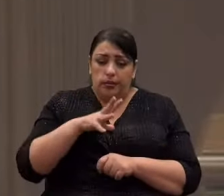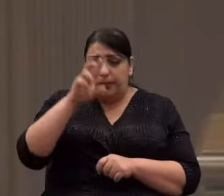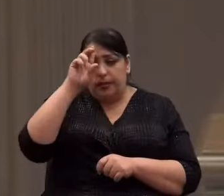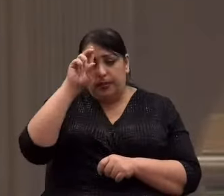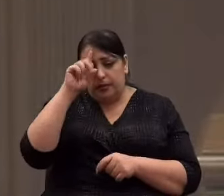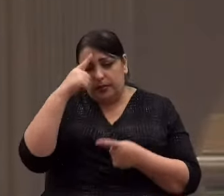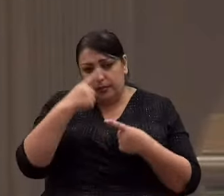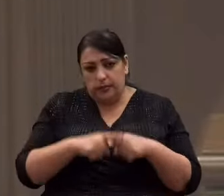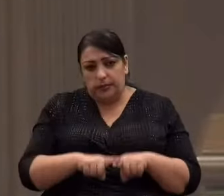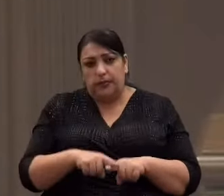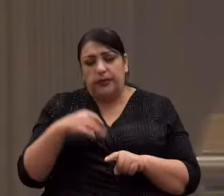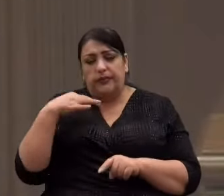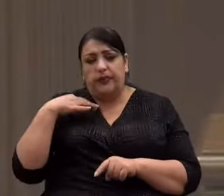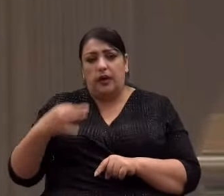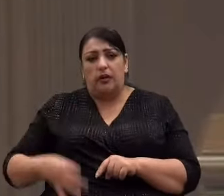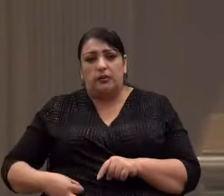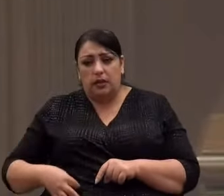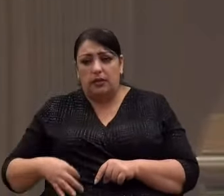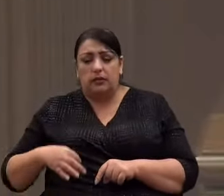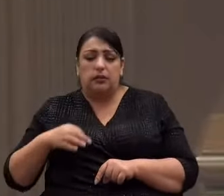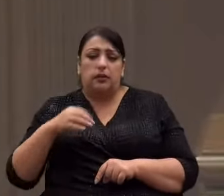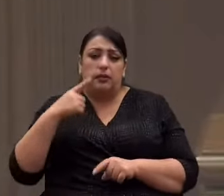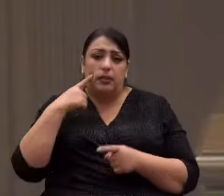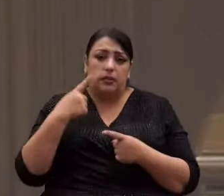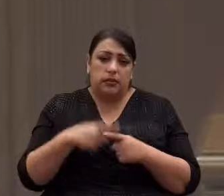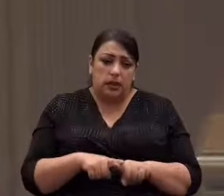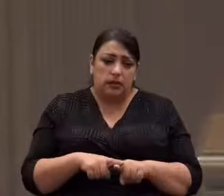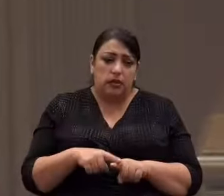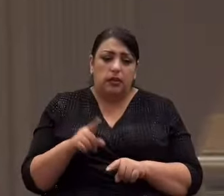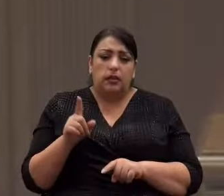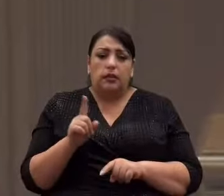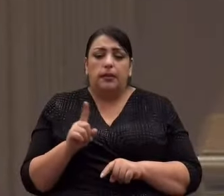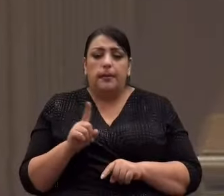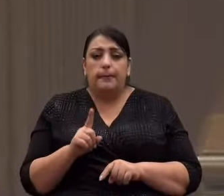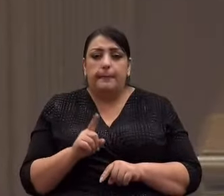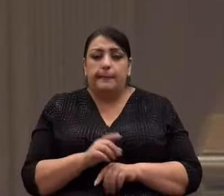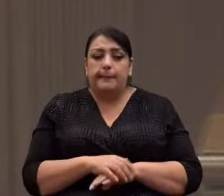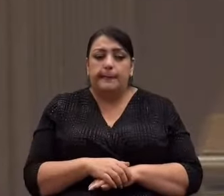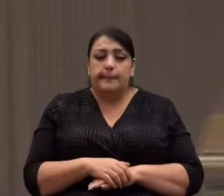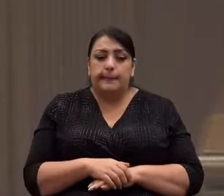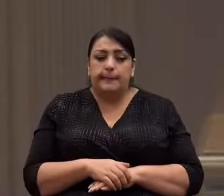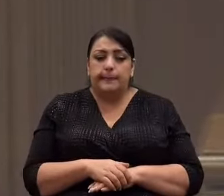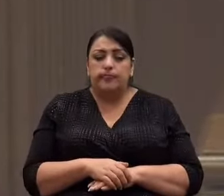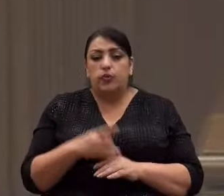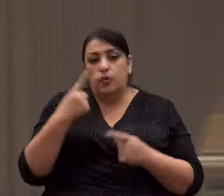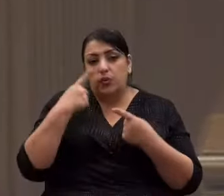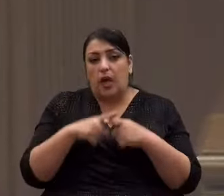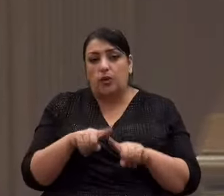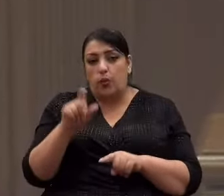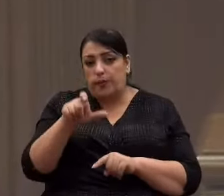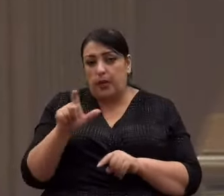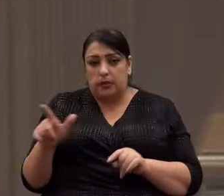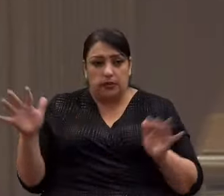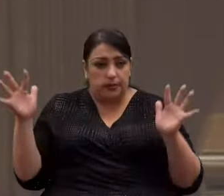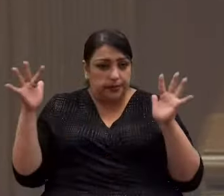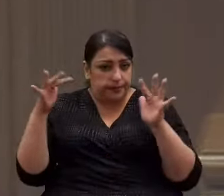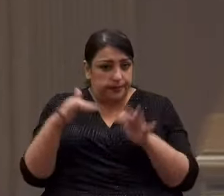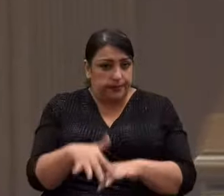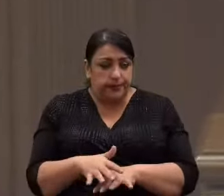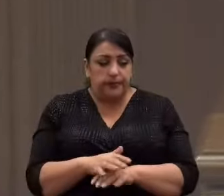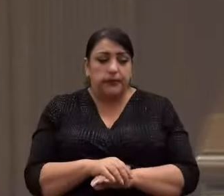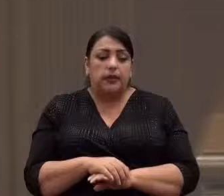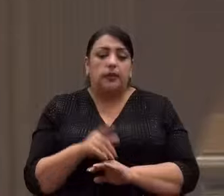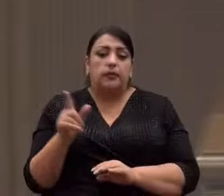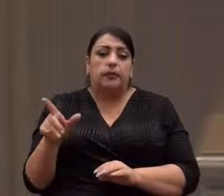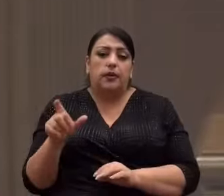եւ ֆրանսիական համալսարանից եւ մի երկու բուերից էլի ուսանողներ եկան եւ բոլորի մոտ այդ